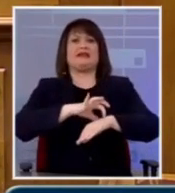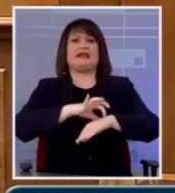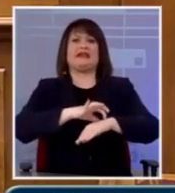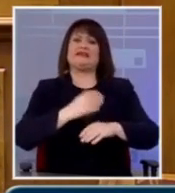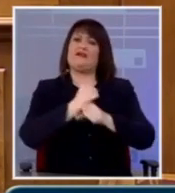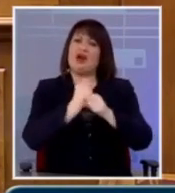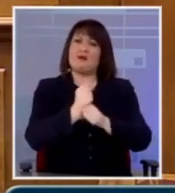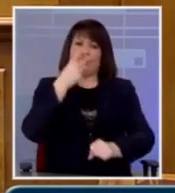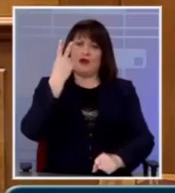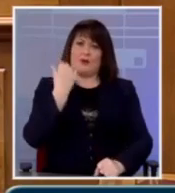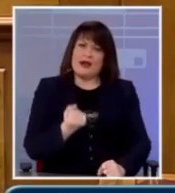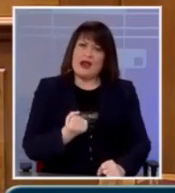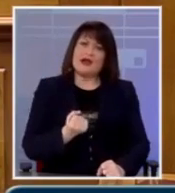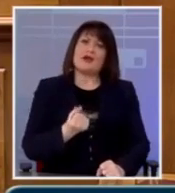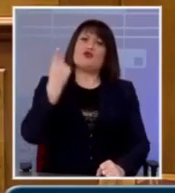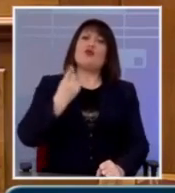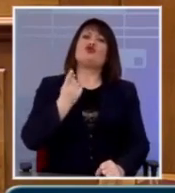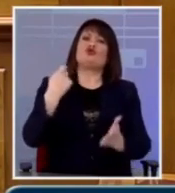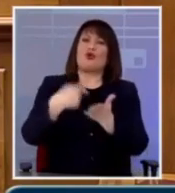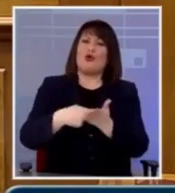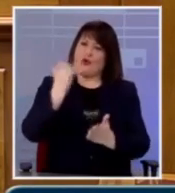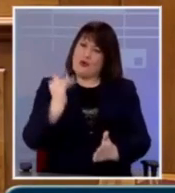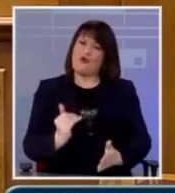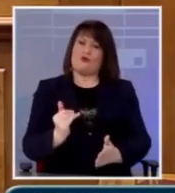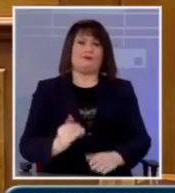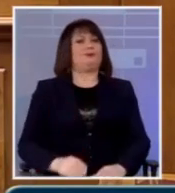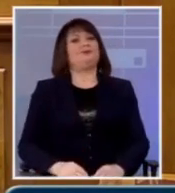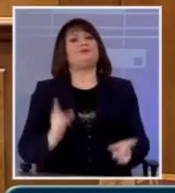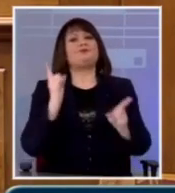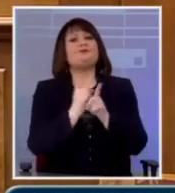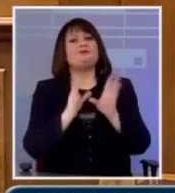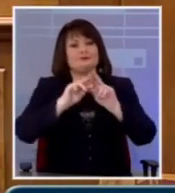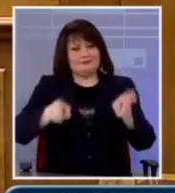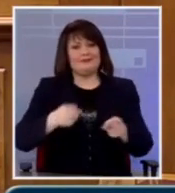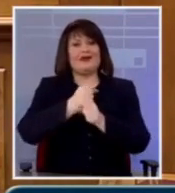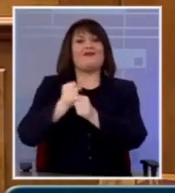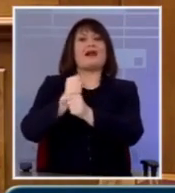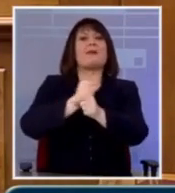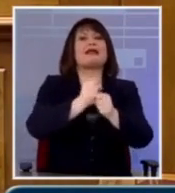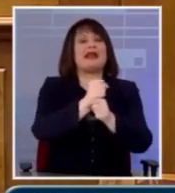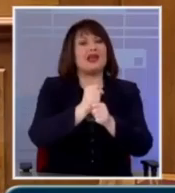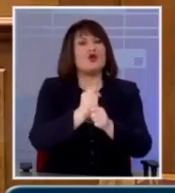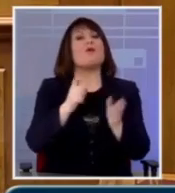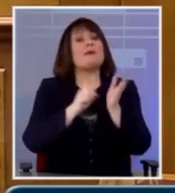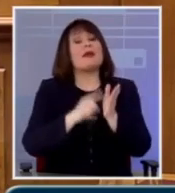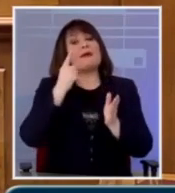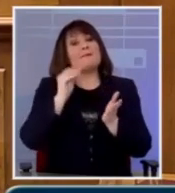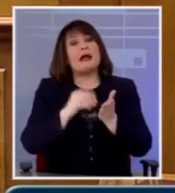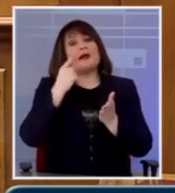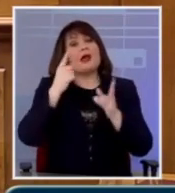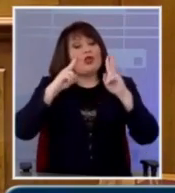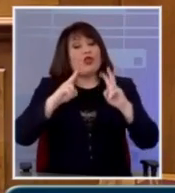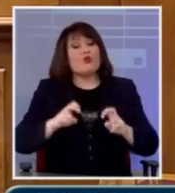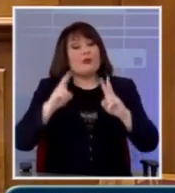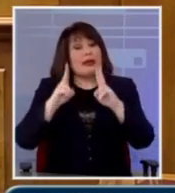φάρμακο και με μείωση της οικονομικής τους επιβάρυνσης. Ειδικά για τα φαρμακεία θεωρούμε απαραίτητη την επανεξέταση, πάντα